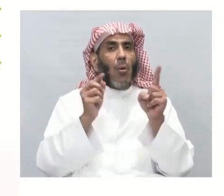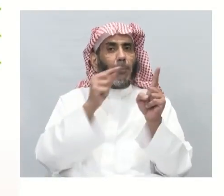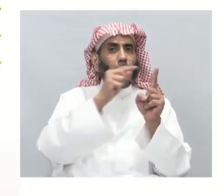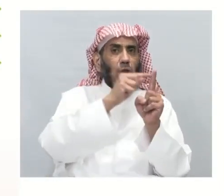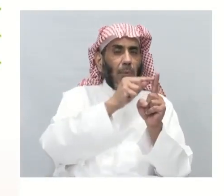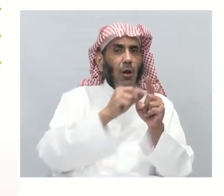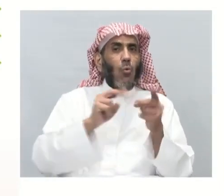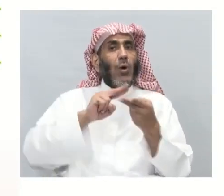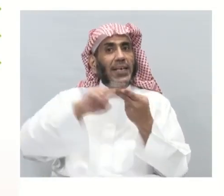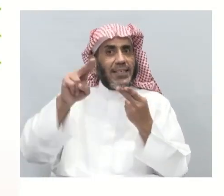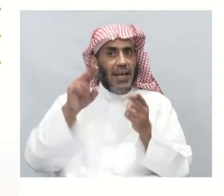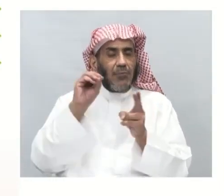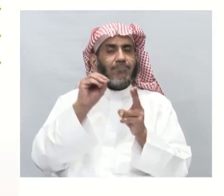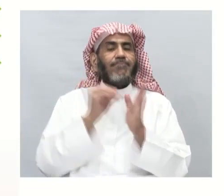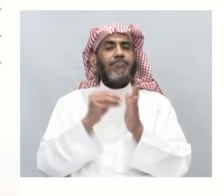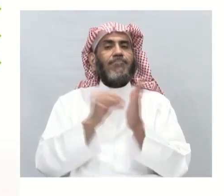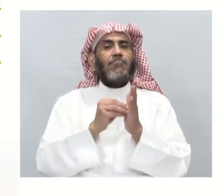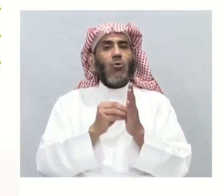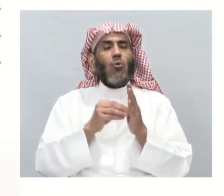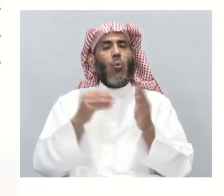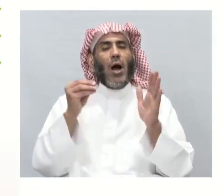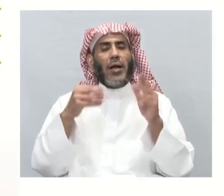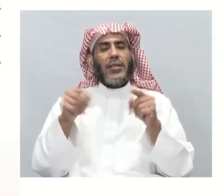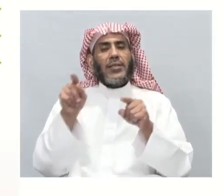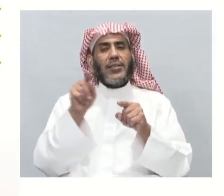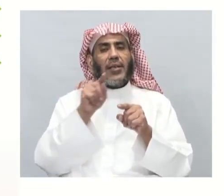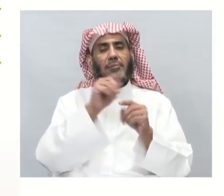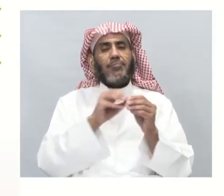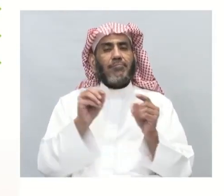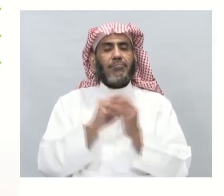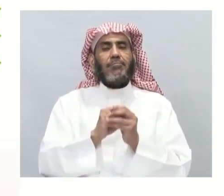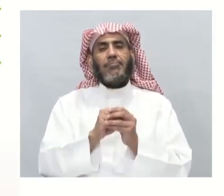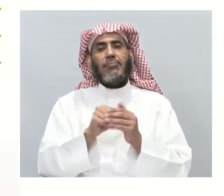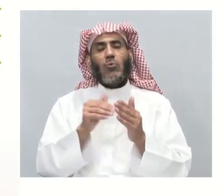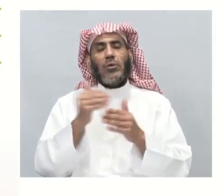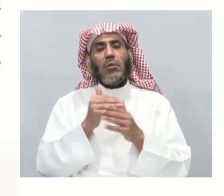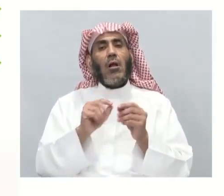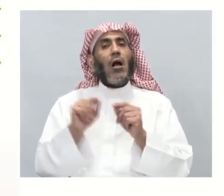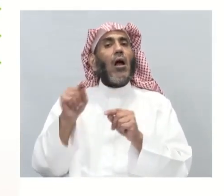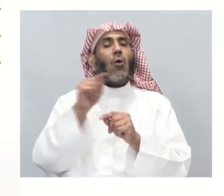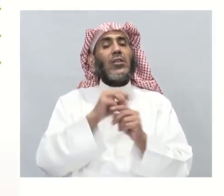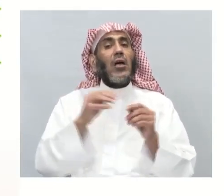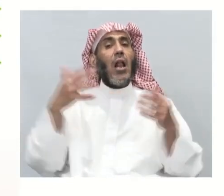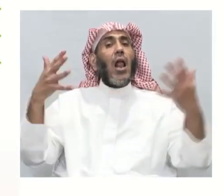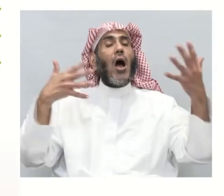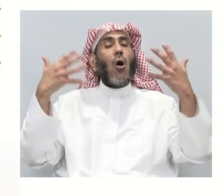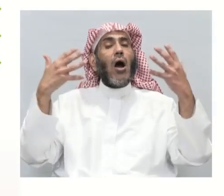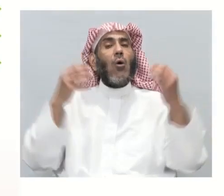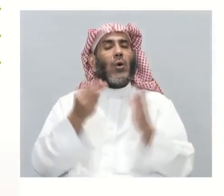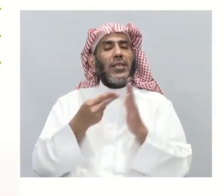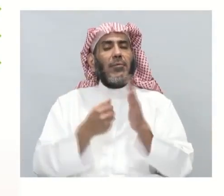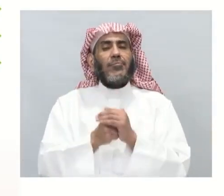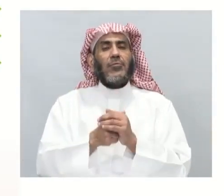وعندنا الرساله وعندنا قناه قناه الاتصال ثم اشار هنا من قنوات الاتصال الهواء والكتابه